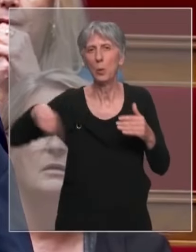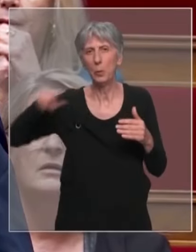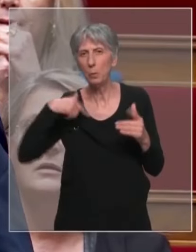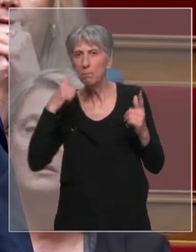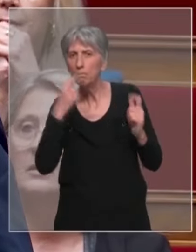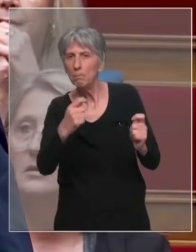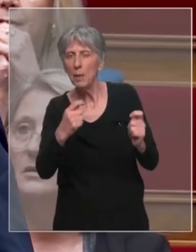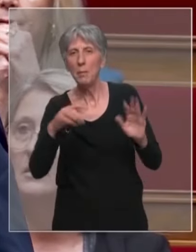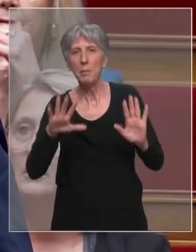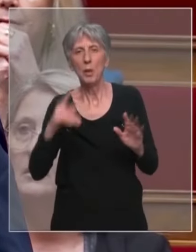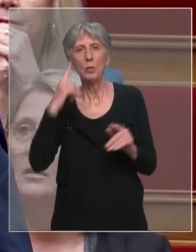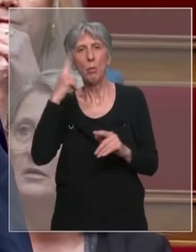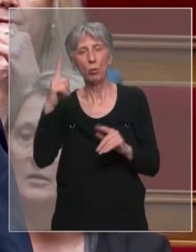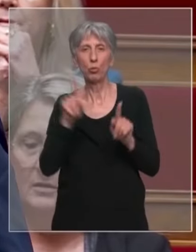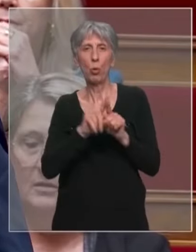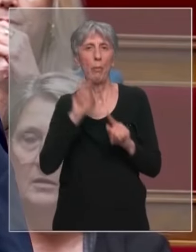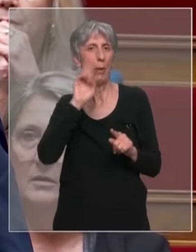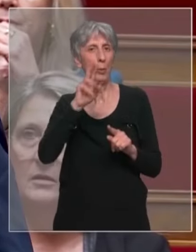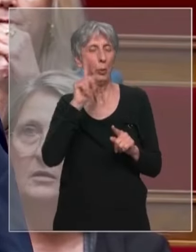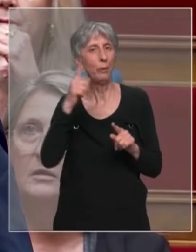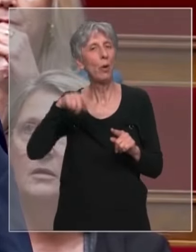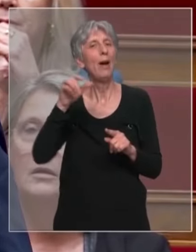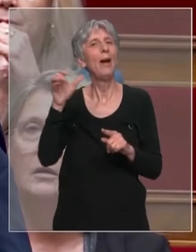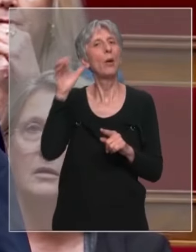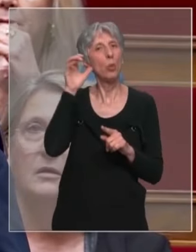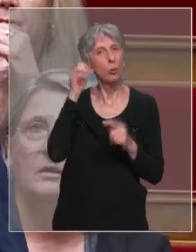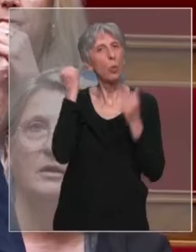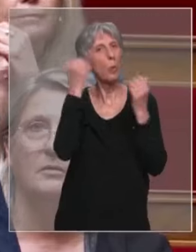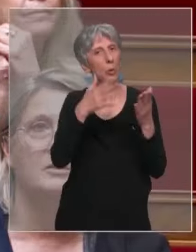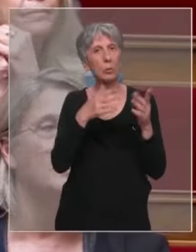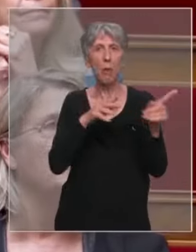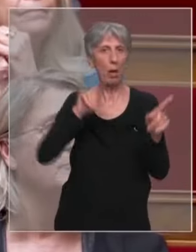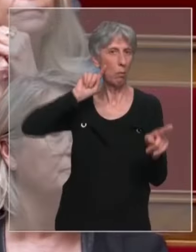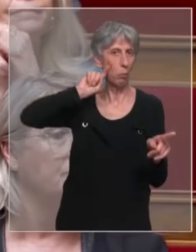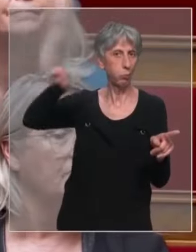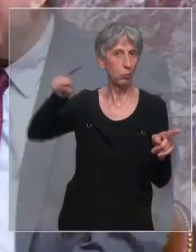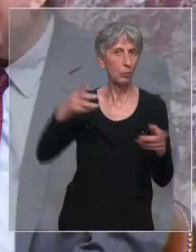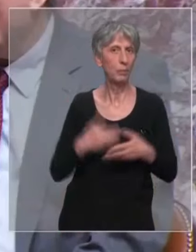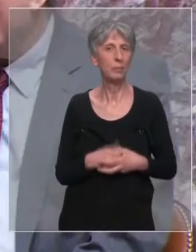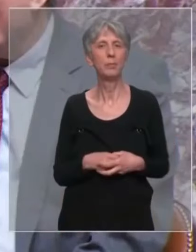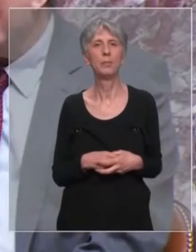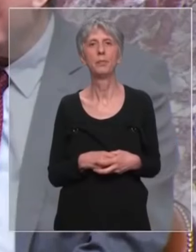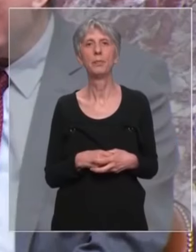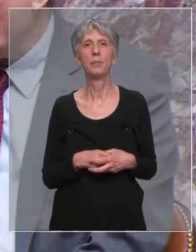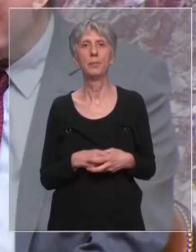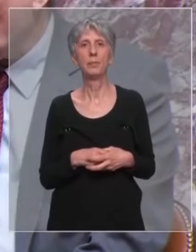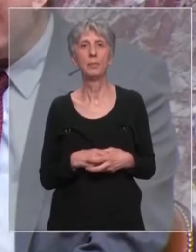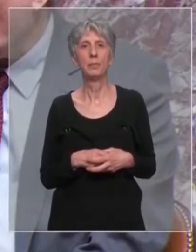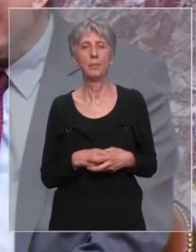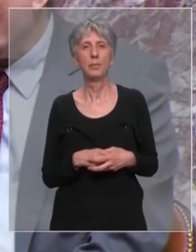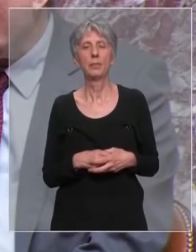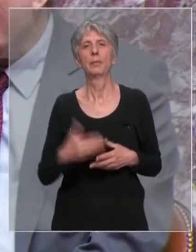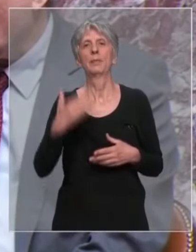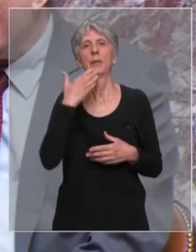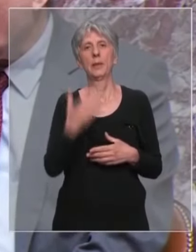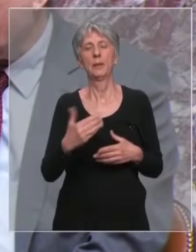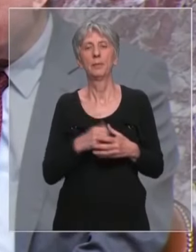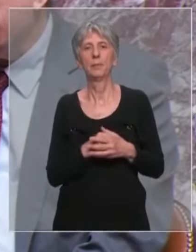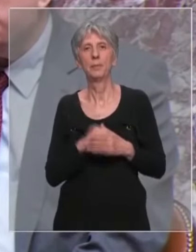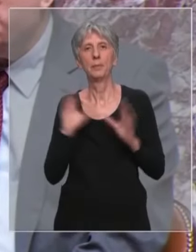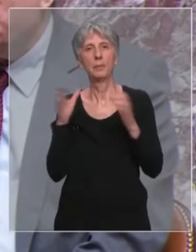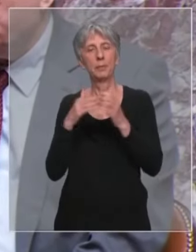pense que, comme d'habitude, vous écouterez notre proposition et vous n'en tiendrez pas compte. Je vous remercie. Pour le groupe